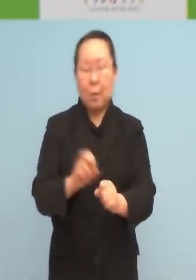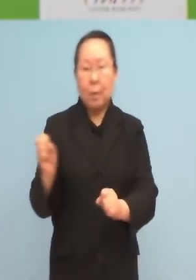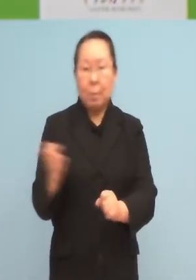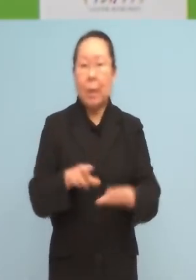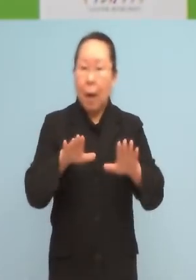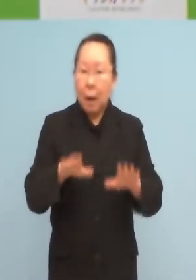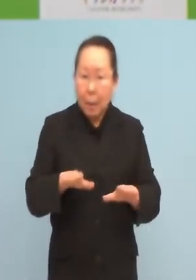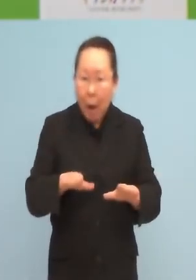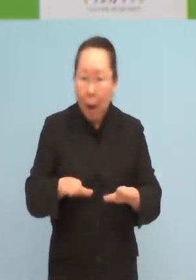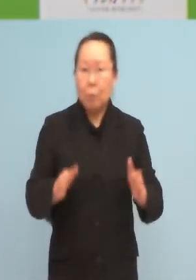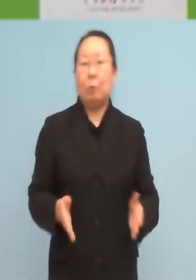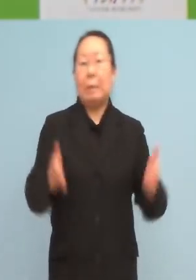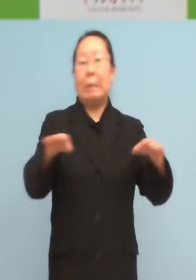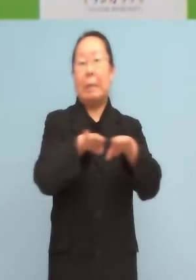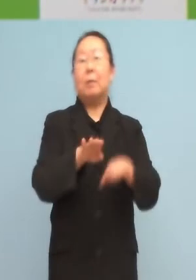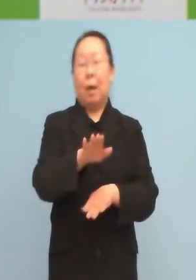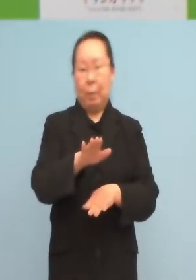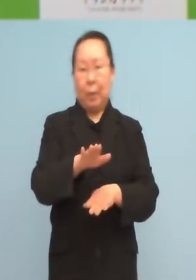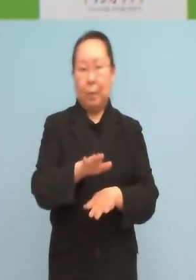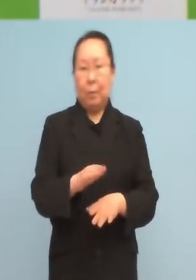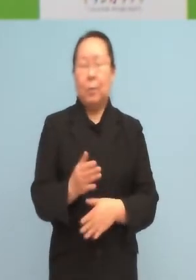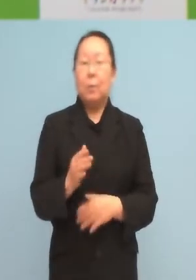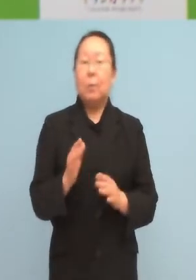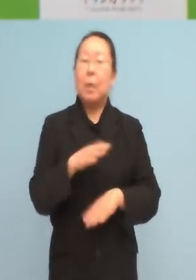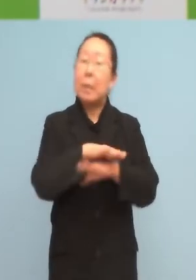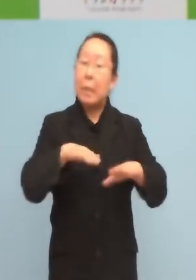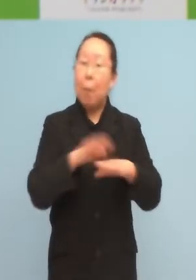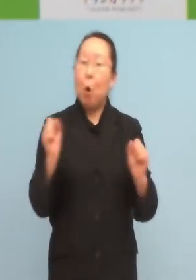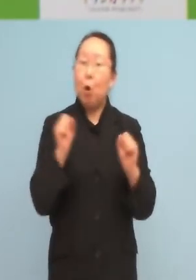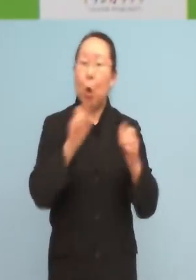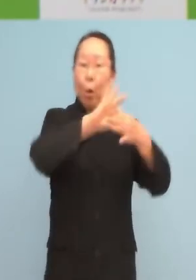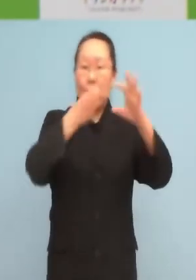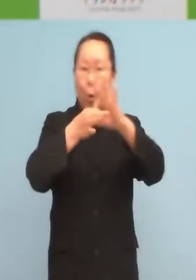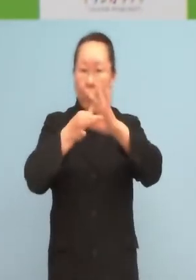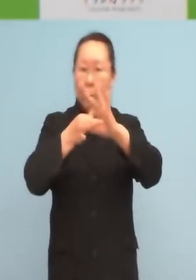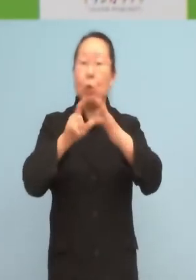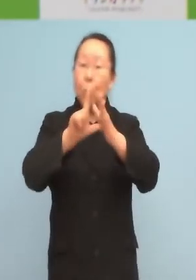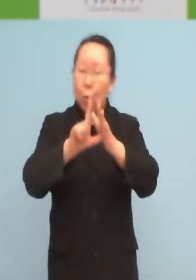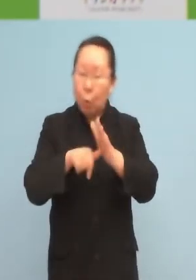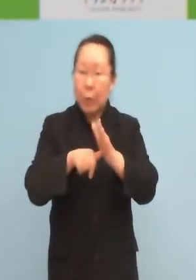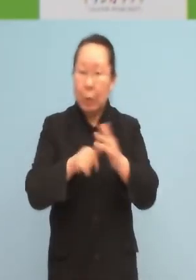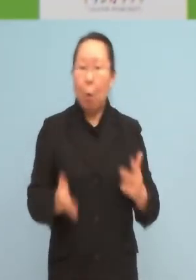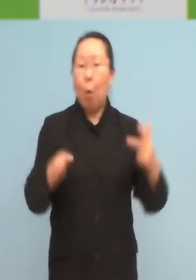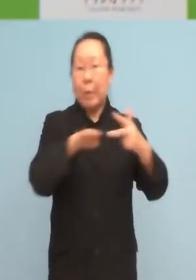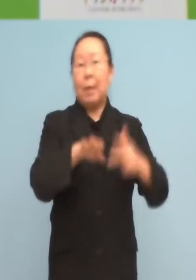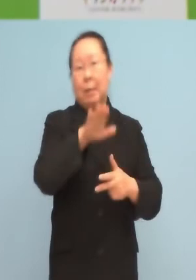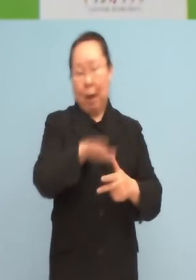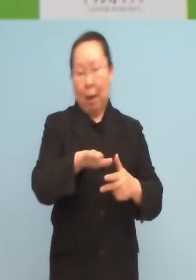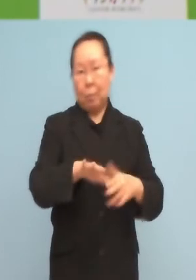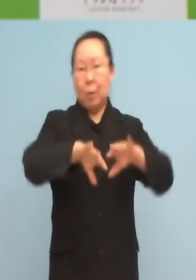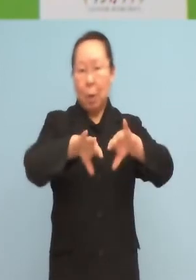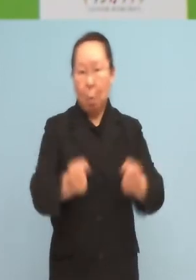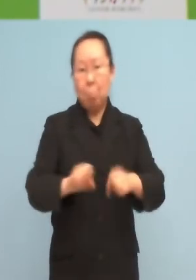設がございますんで、冬季 の、 札幌オリンピックの時の既存施設の撤去費用の分